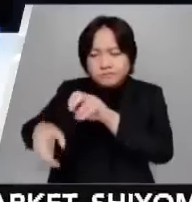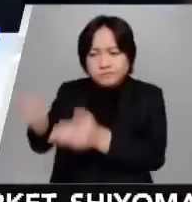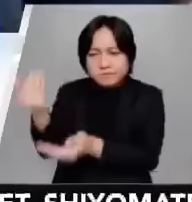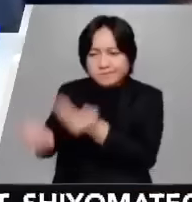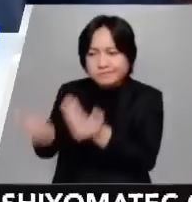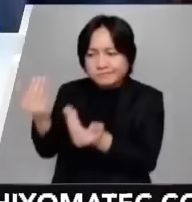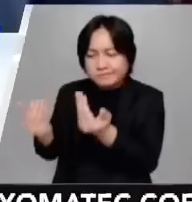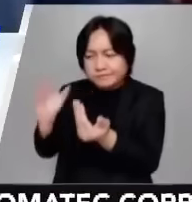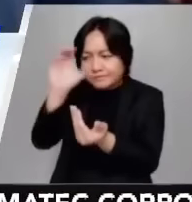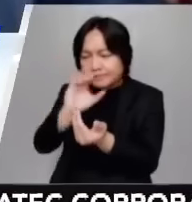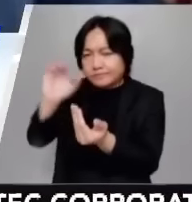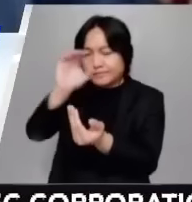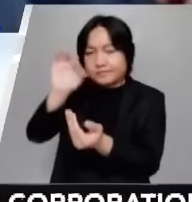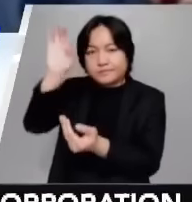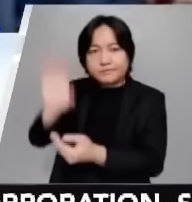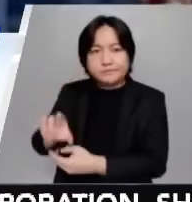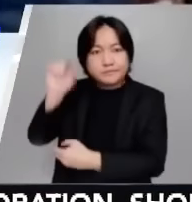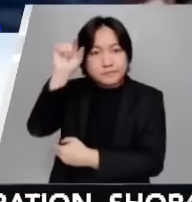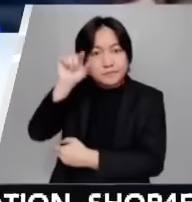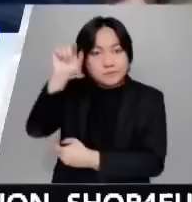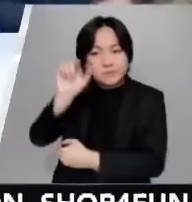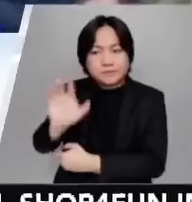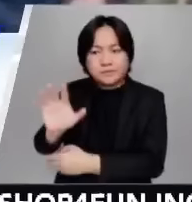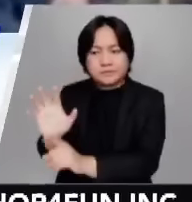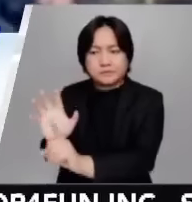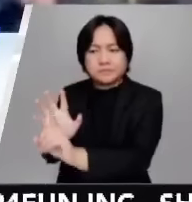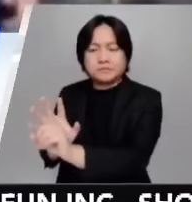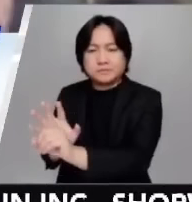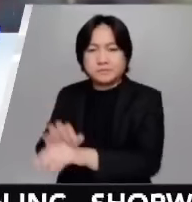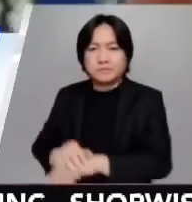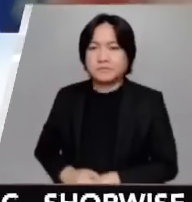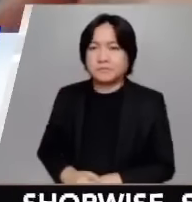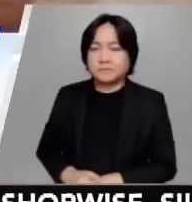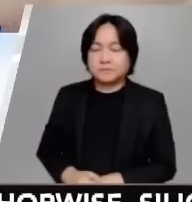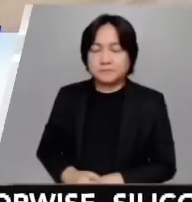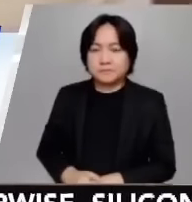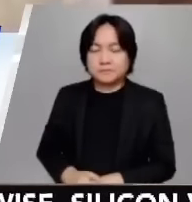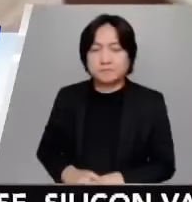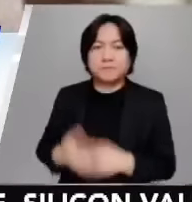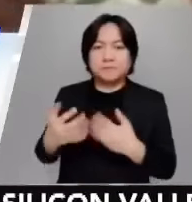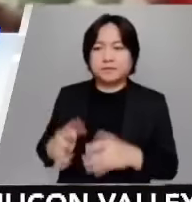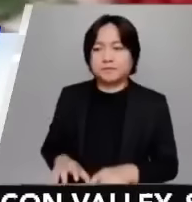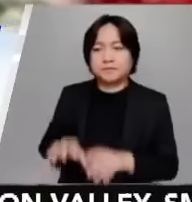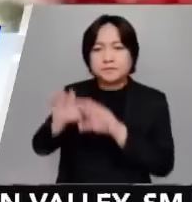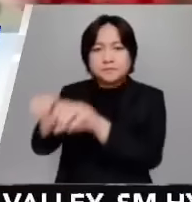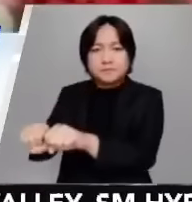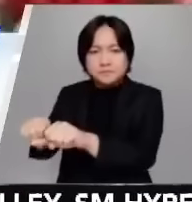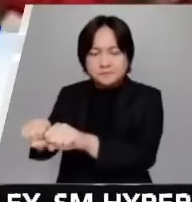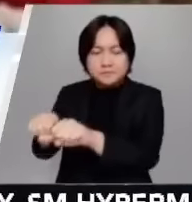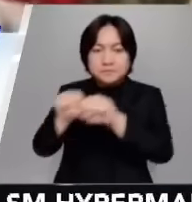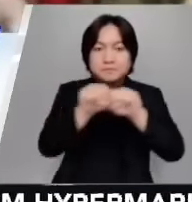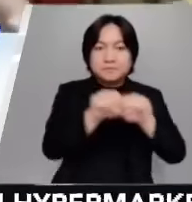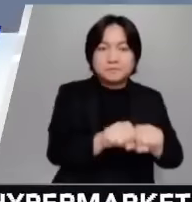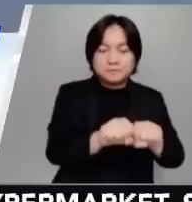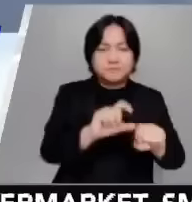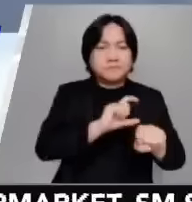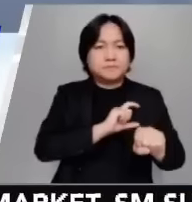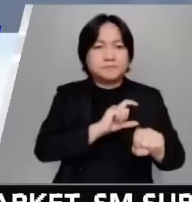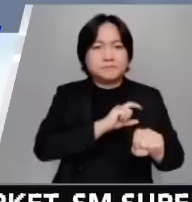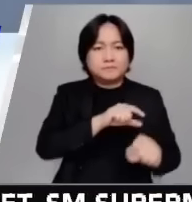akusado napas sa kamay ng mga autoridad si Kiboy na ipinrisinta sa camp krame ayon sa PNP siya ang